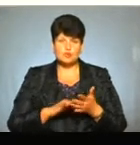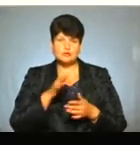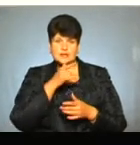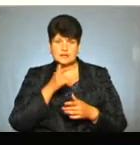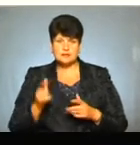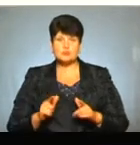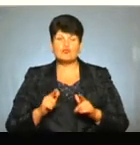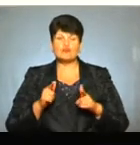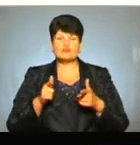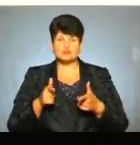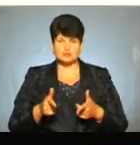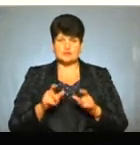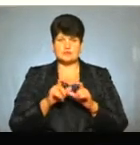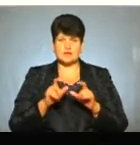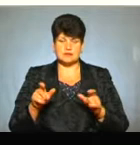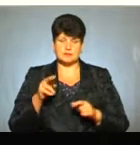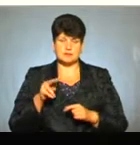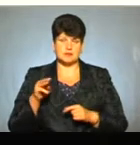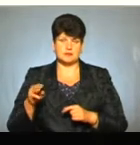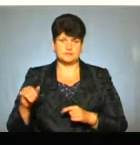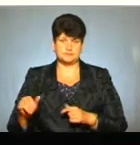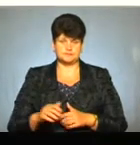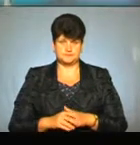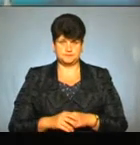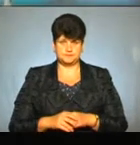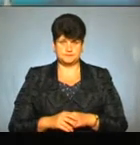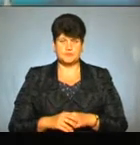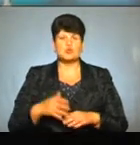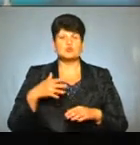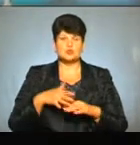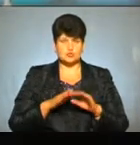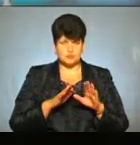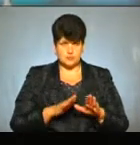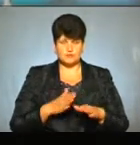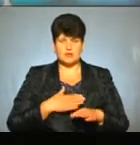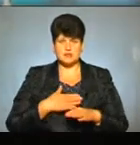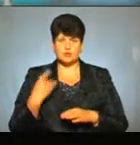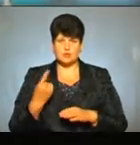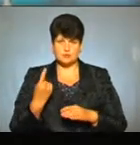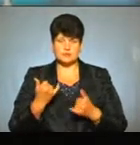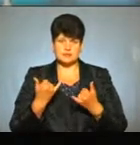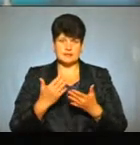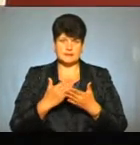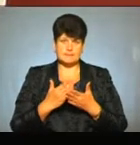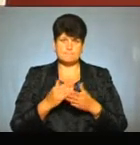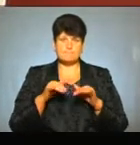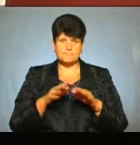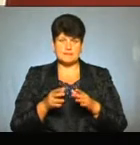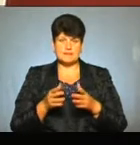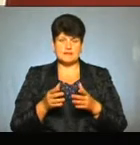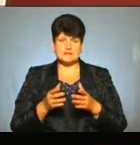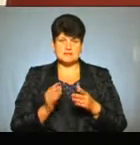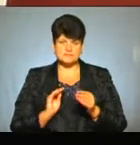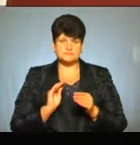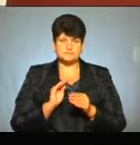термін вступу до закладів професійно-технічної освіти. Ага, зрозуміло. Тобто в нашій області зараз відбувається якийсь процес до набору,